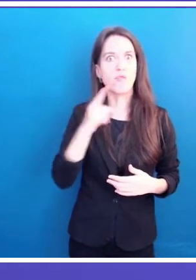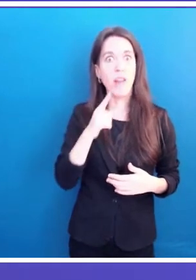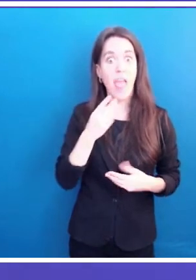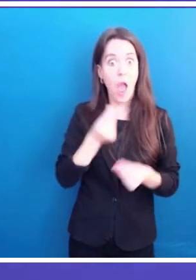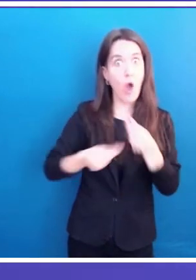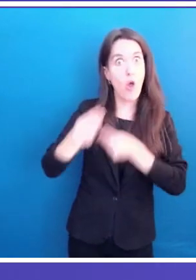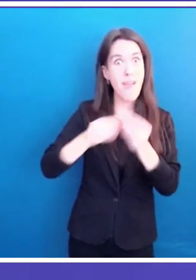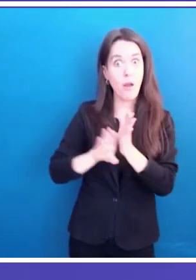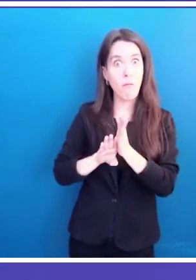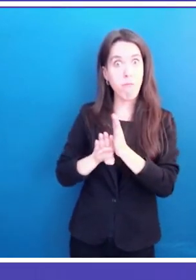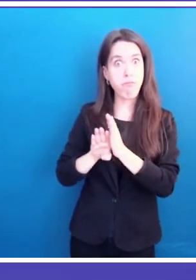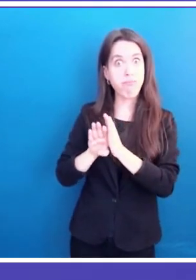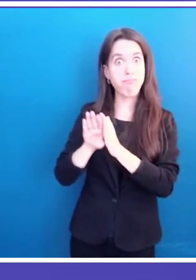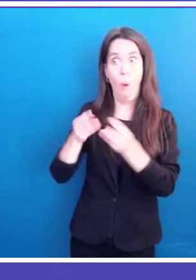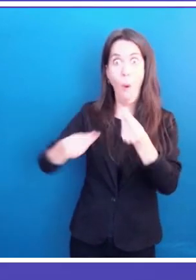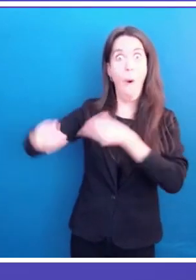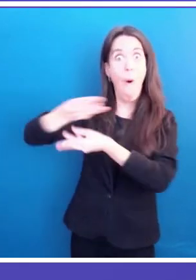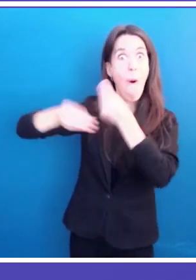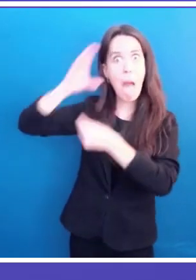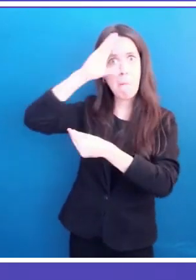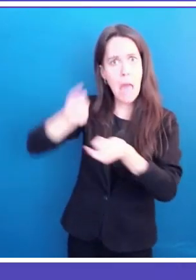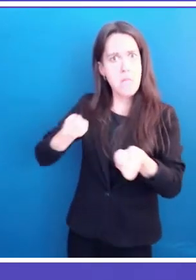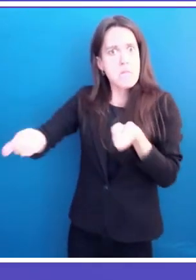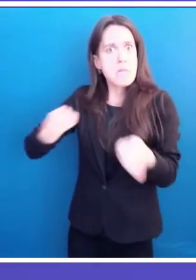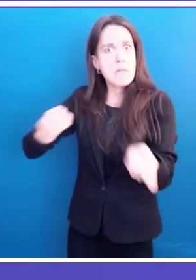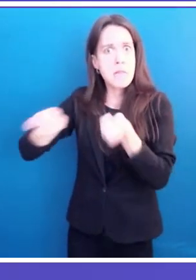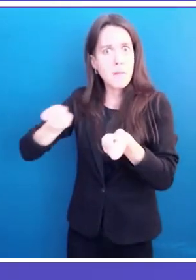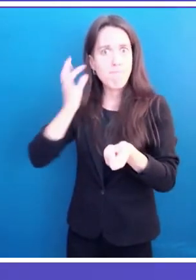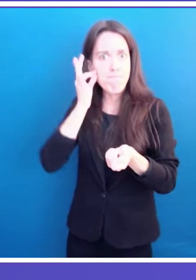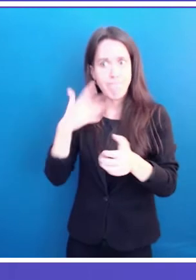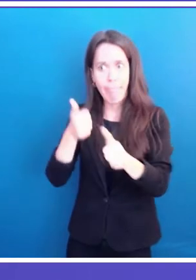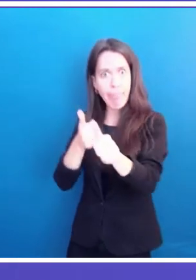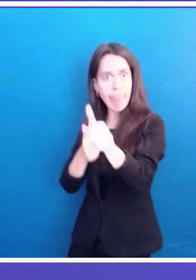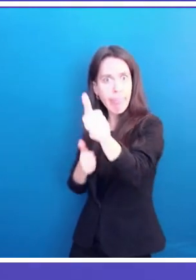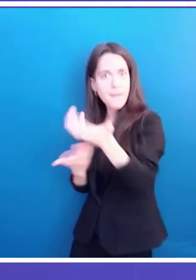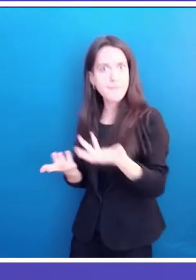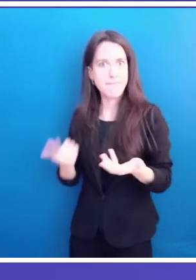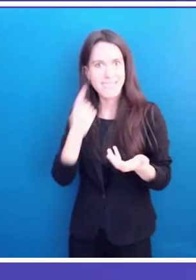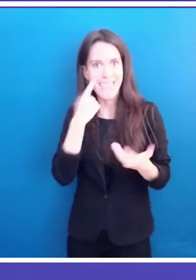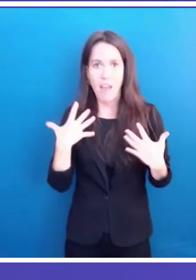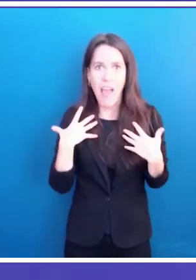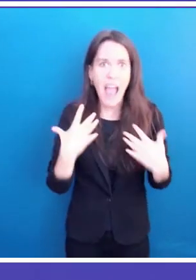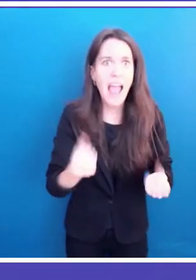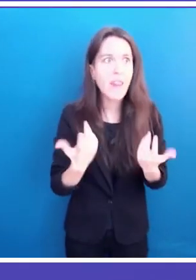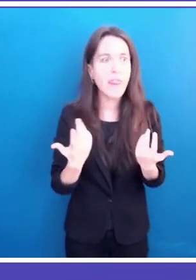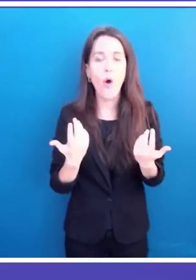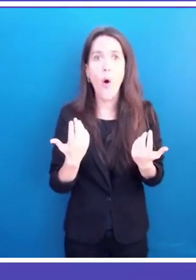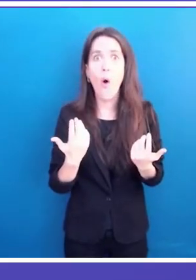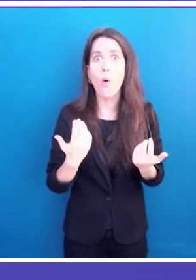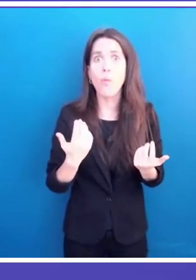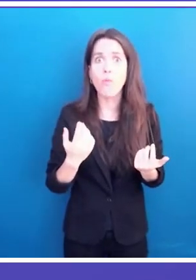على الحصول على المياه، وكل هذه التفاصيل لابد من أن تحويلها إلى خدمات عامة.